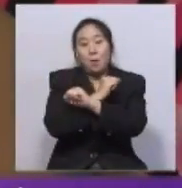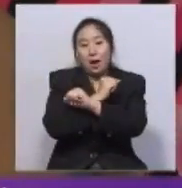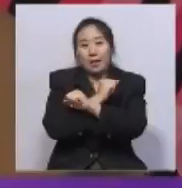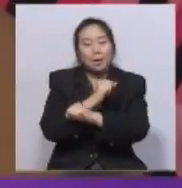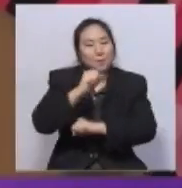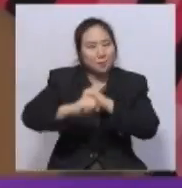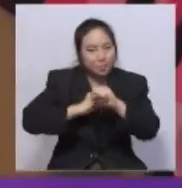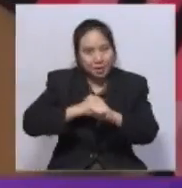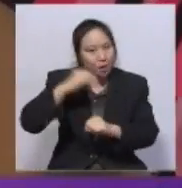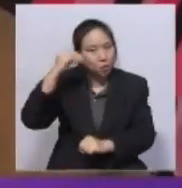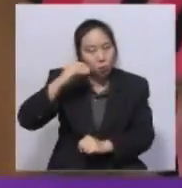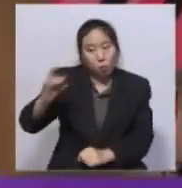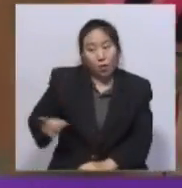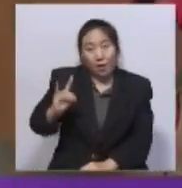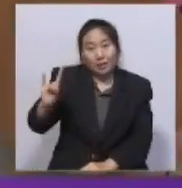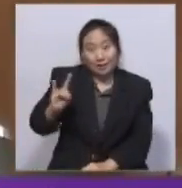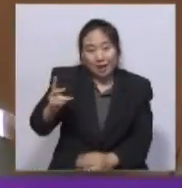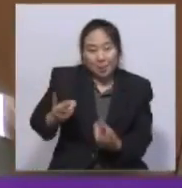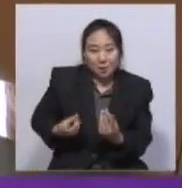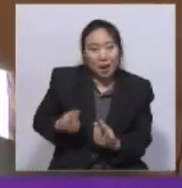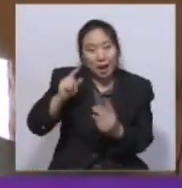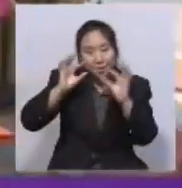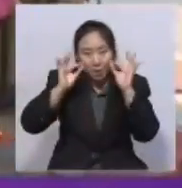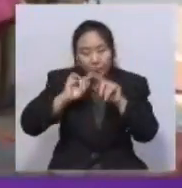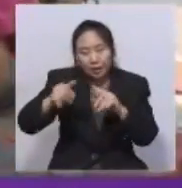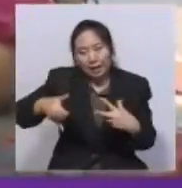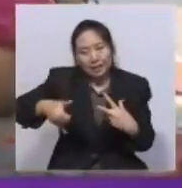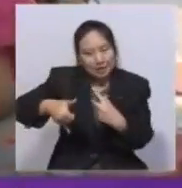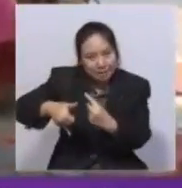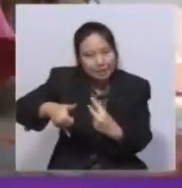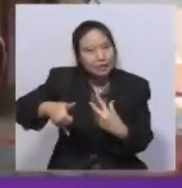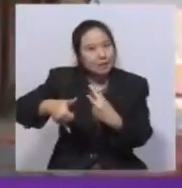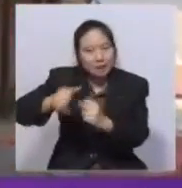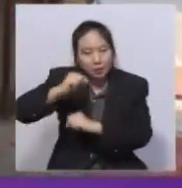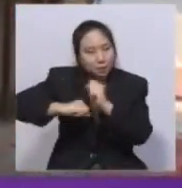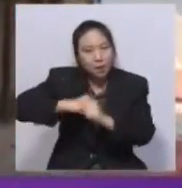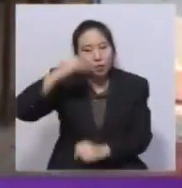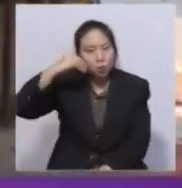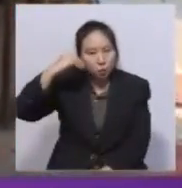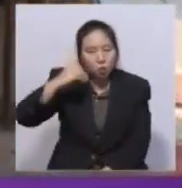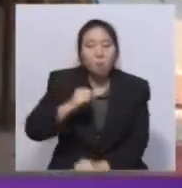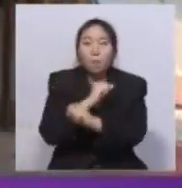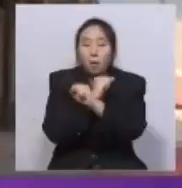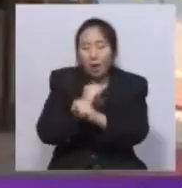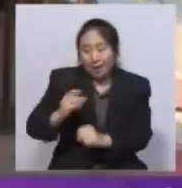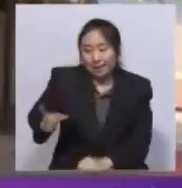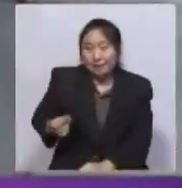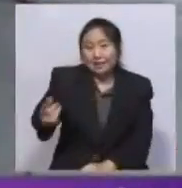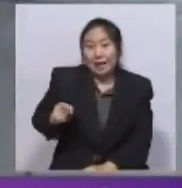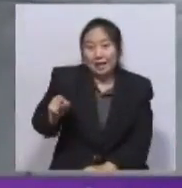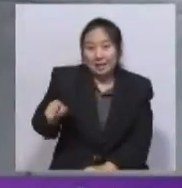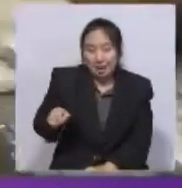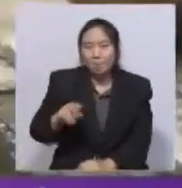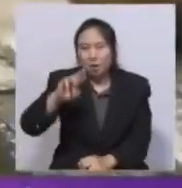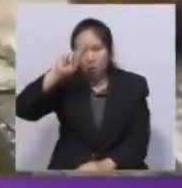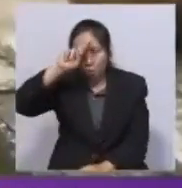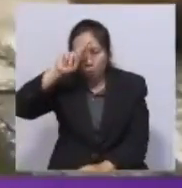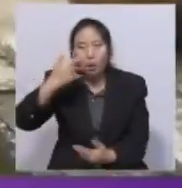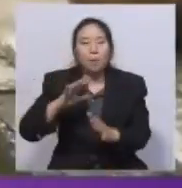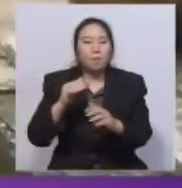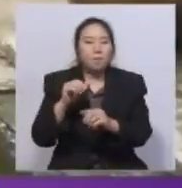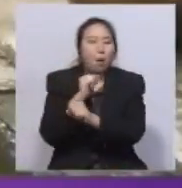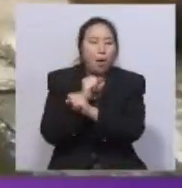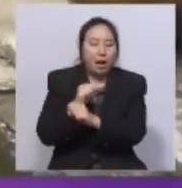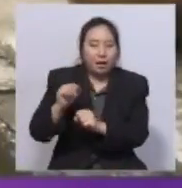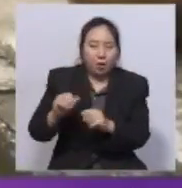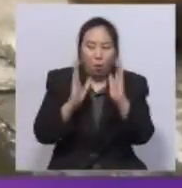คซีนทุกปีให้กับสัตว์เหล่านี้ซึ่งนอกจากจะเป็นการควบคุมป้องกันไม่ให้สัตว์ที่เรารักเป็นโรคแล้วยังป้องกันไม่ให้สัตว์นำ